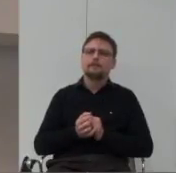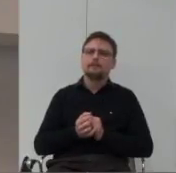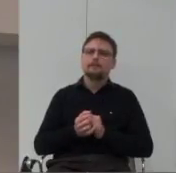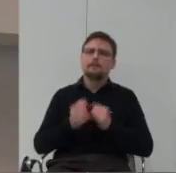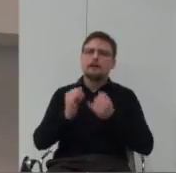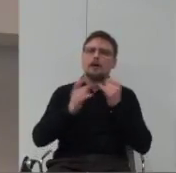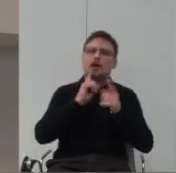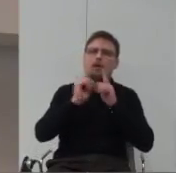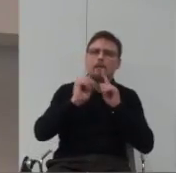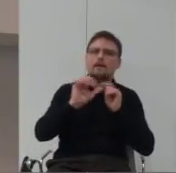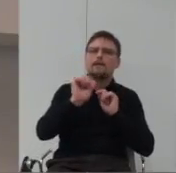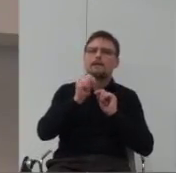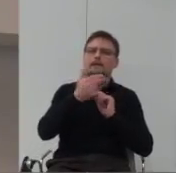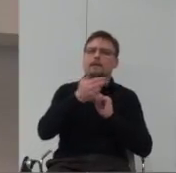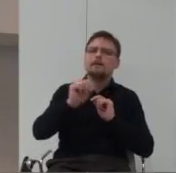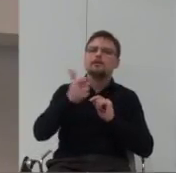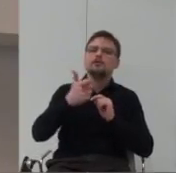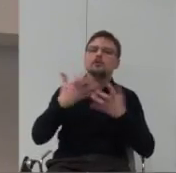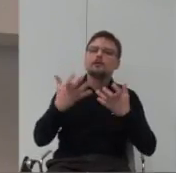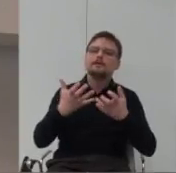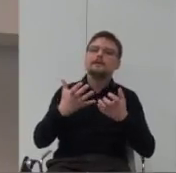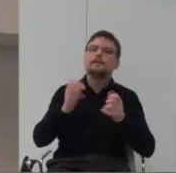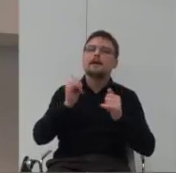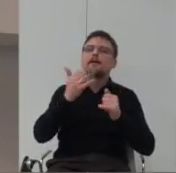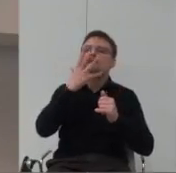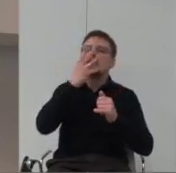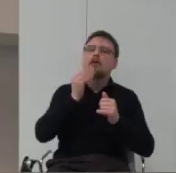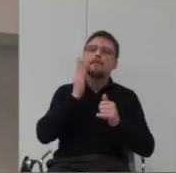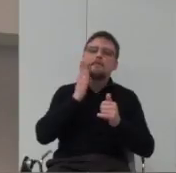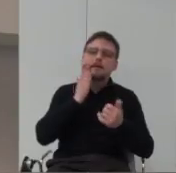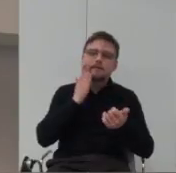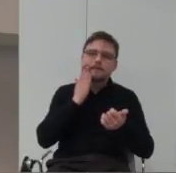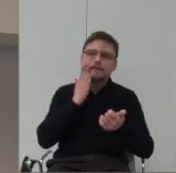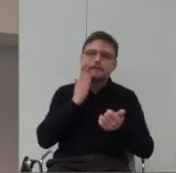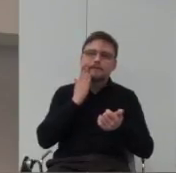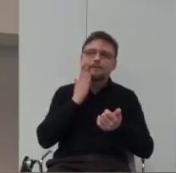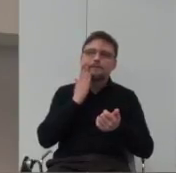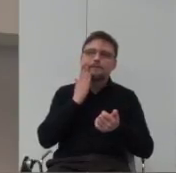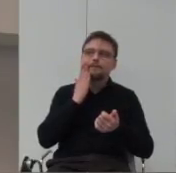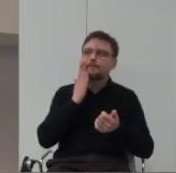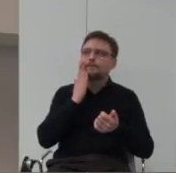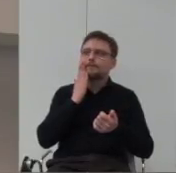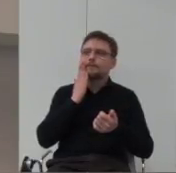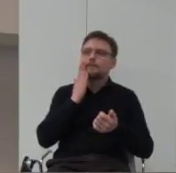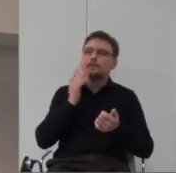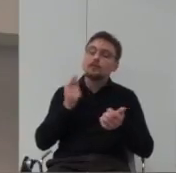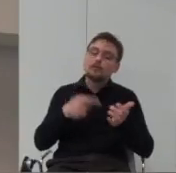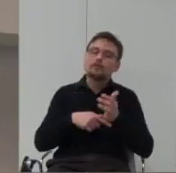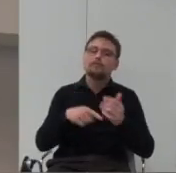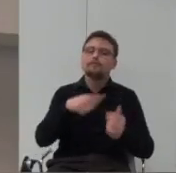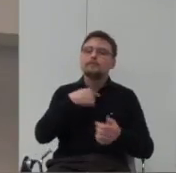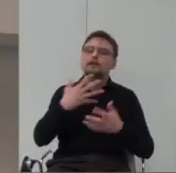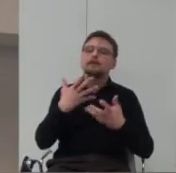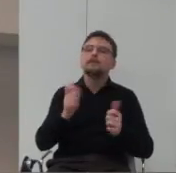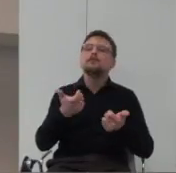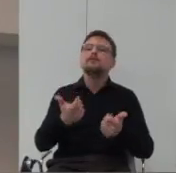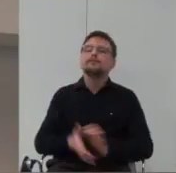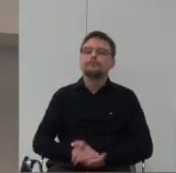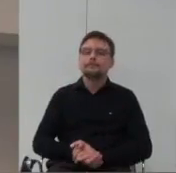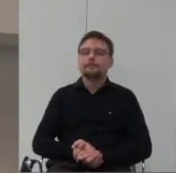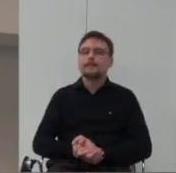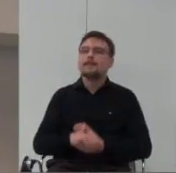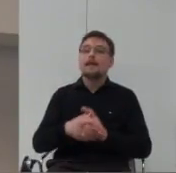wypełniają sporą lukę pomiędzy schematami. I jeżeli mówimy o tym, czego oczekujemy po mieszkaniu,